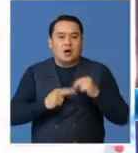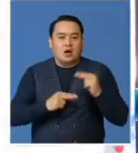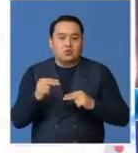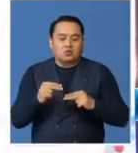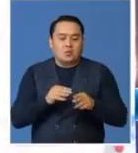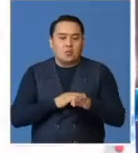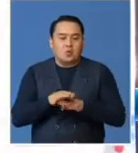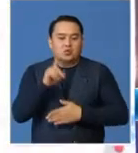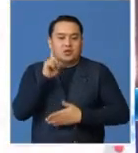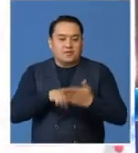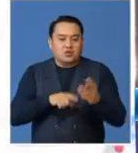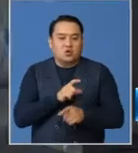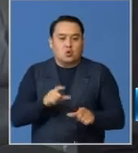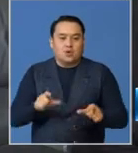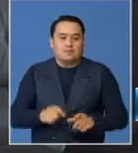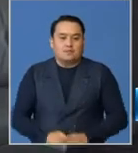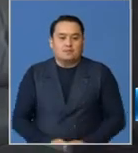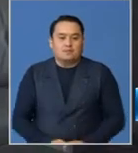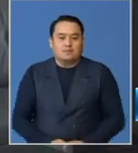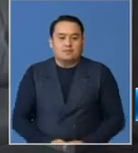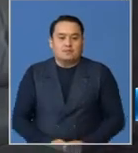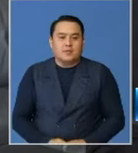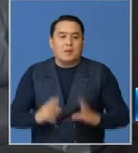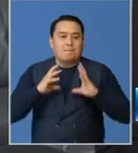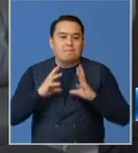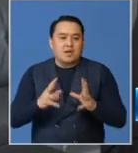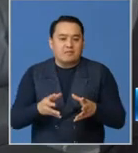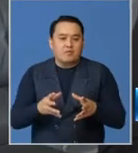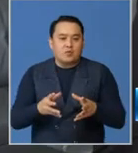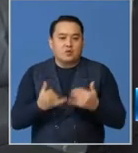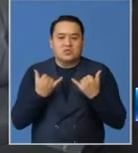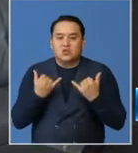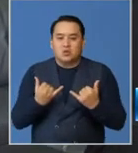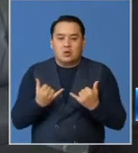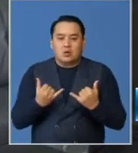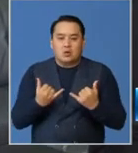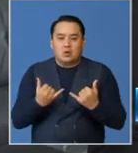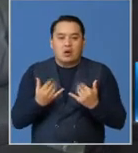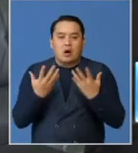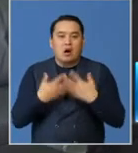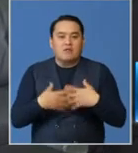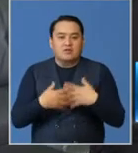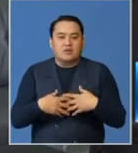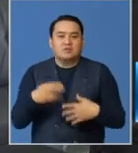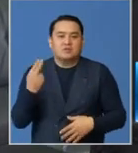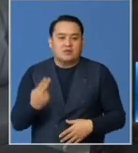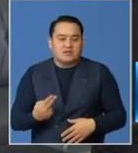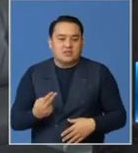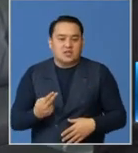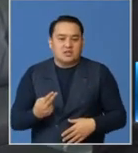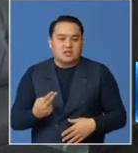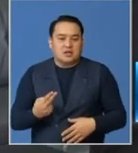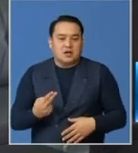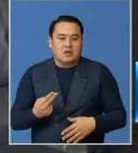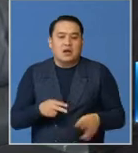на полнейшем доверии людей. Вообще мировое сообщество, сегодня мы говорим об автоматике. цифрализации. Да?